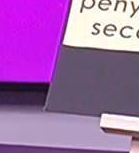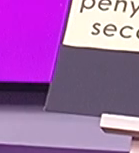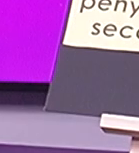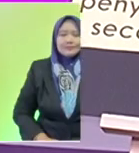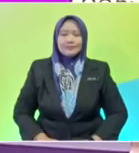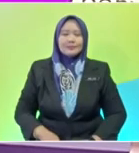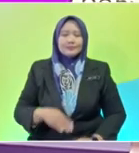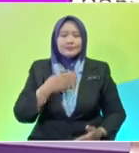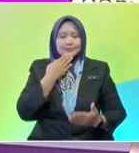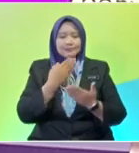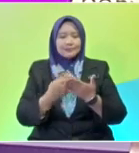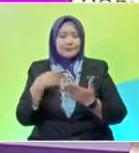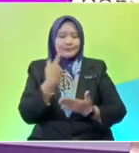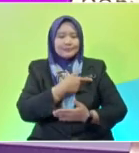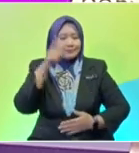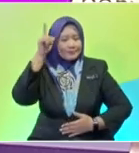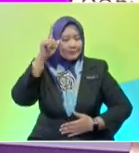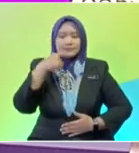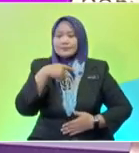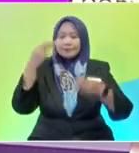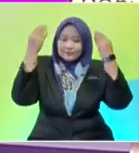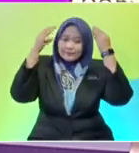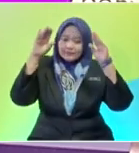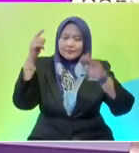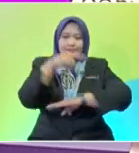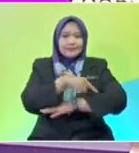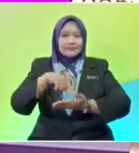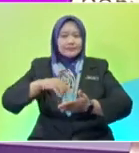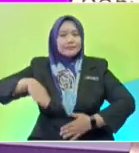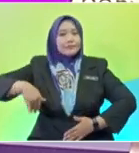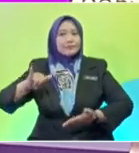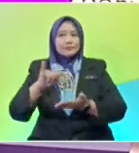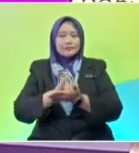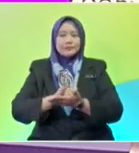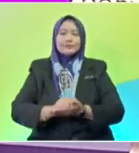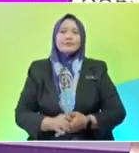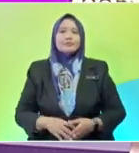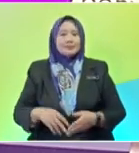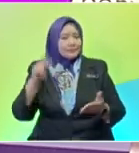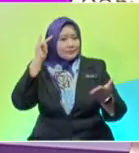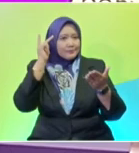baik kita dapat saksikan profil guru kita pada hari ini tapi sebelum tuh karya ini memperkenalkan